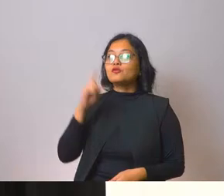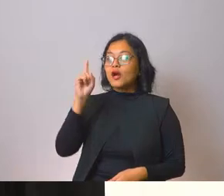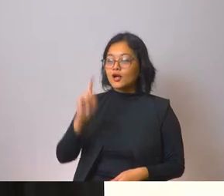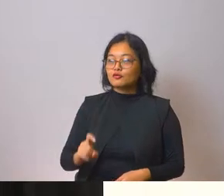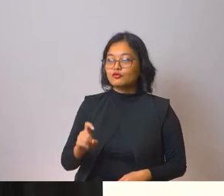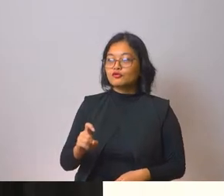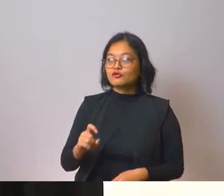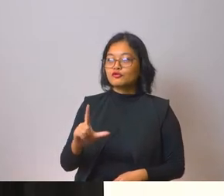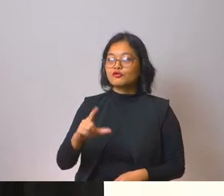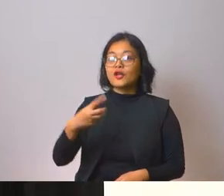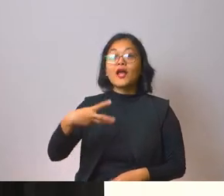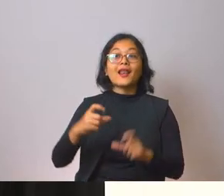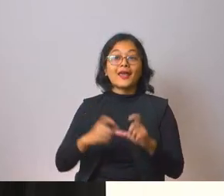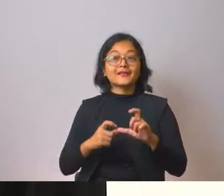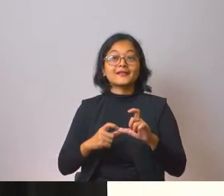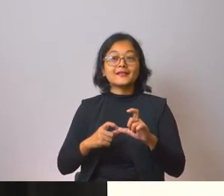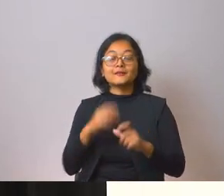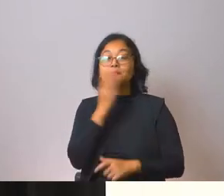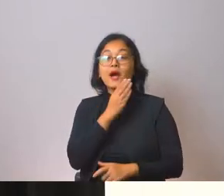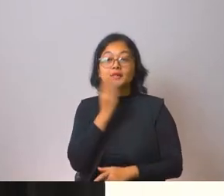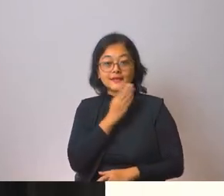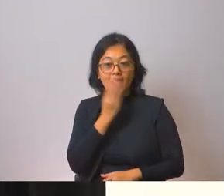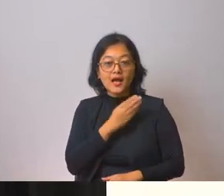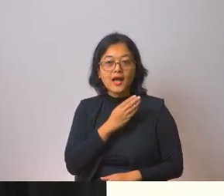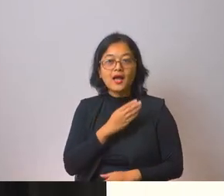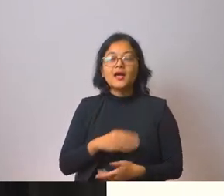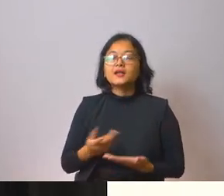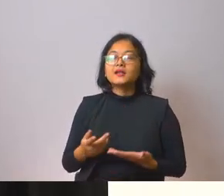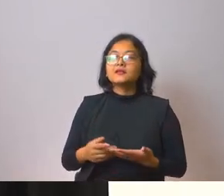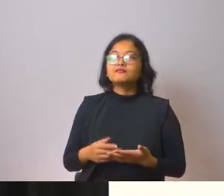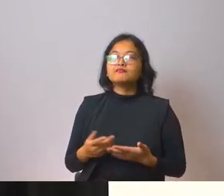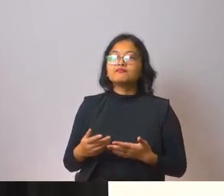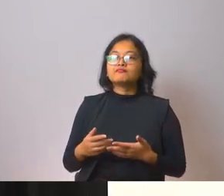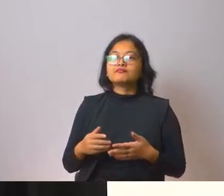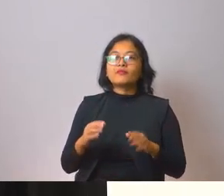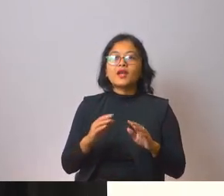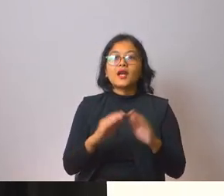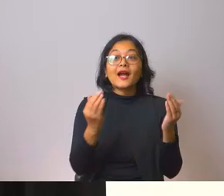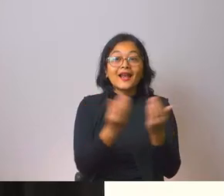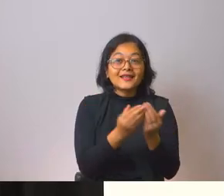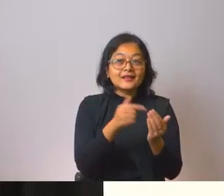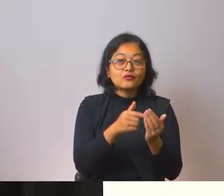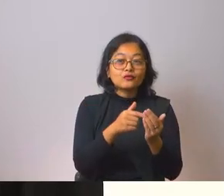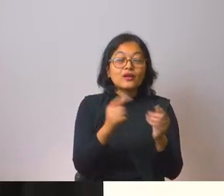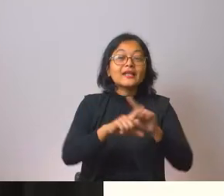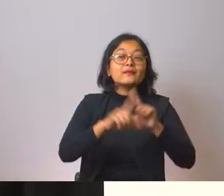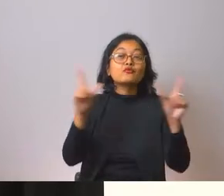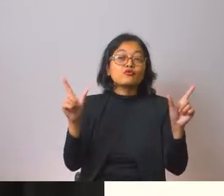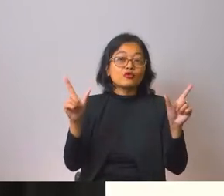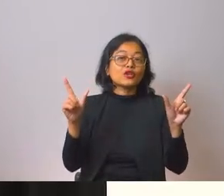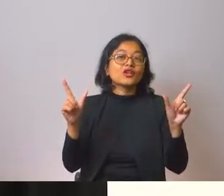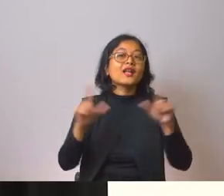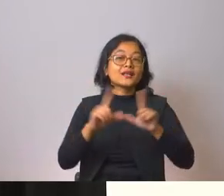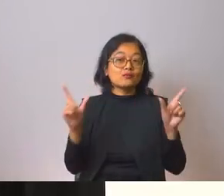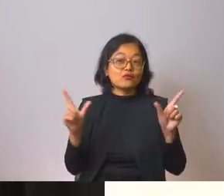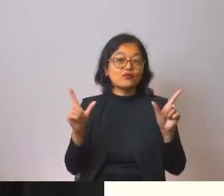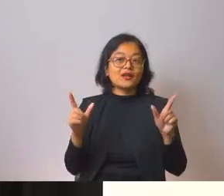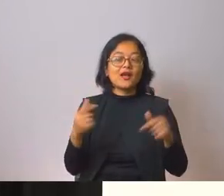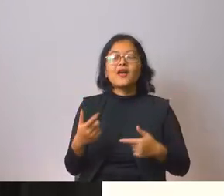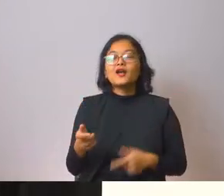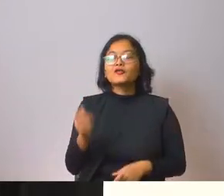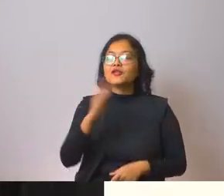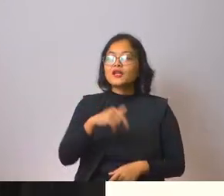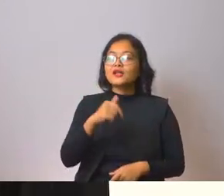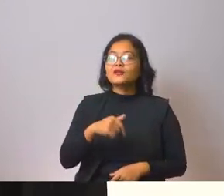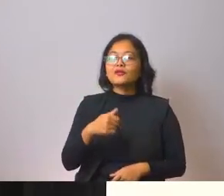itu. Kemudian lesnya memang tidak ada gitu. Sehingga hari itu kami main gitu. Ya salah juga sih ya, bukannya langsung pulang gitu.